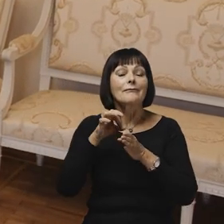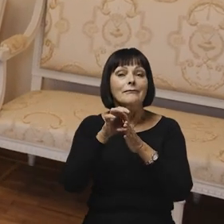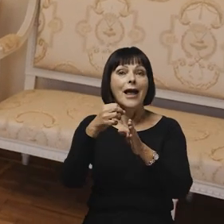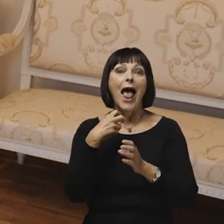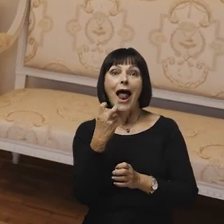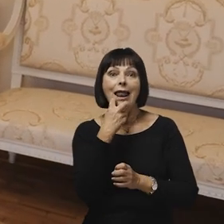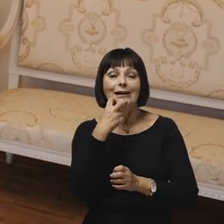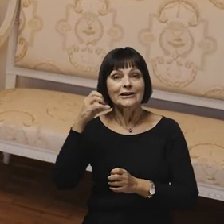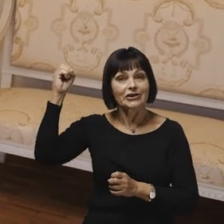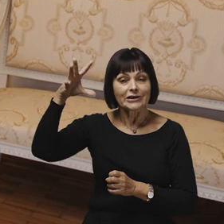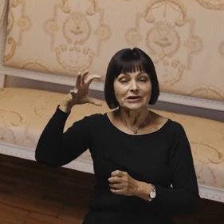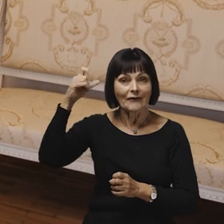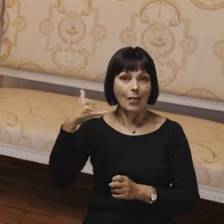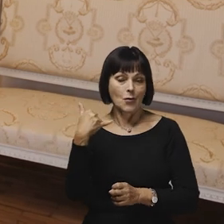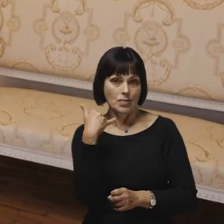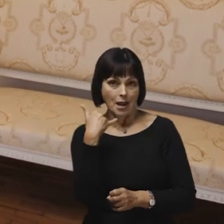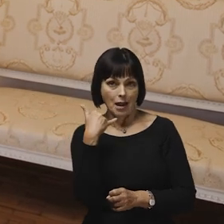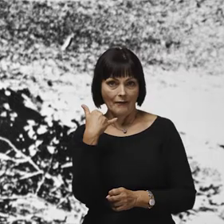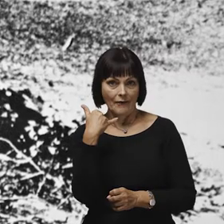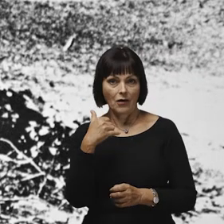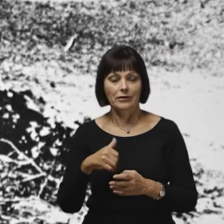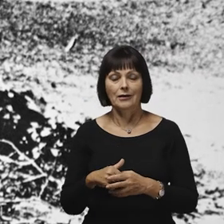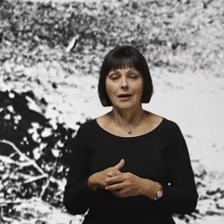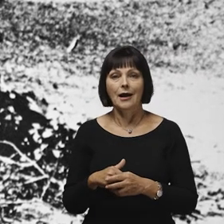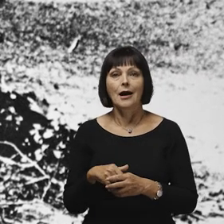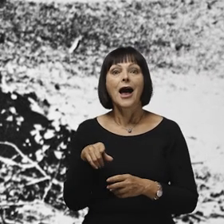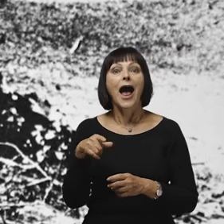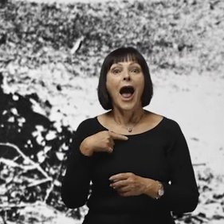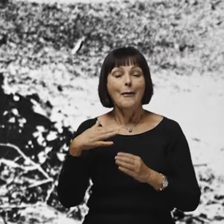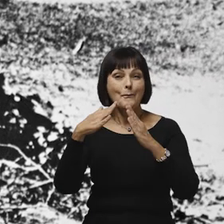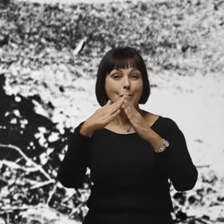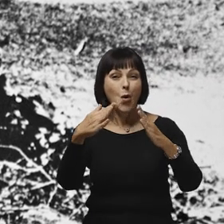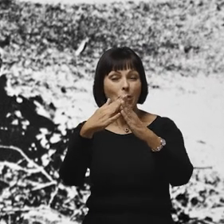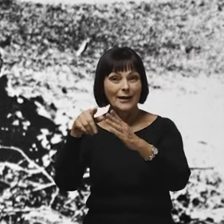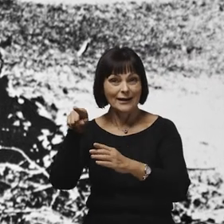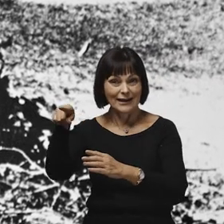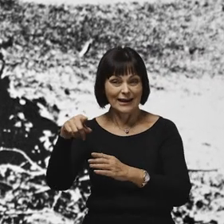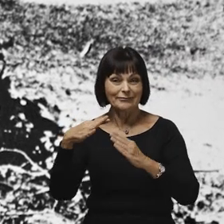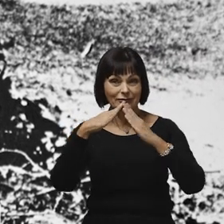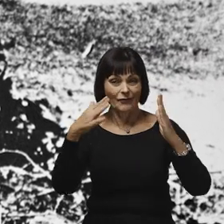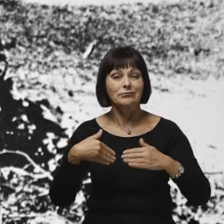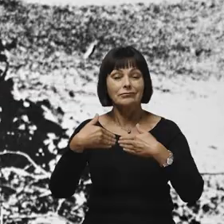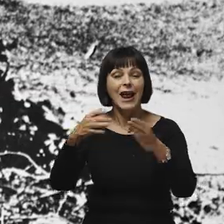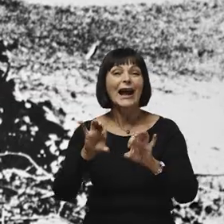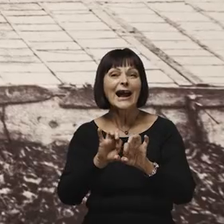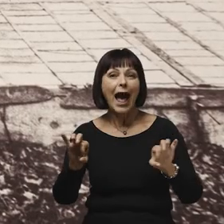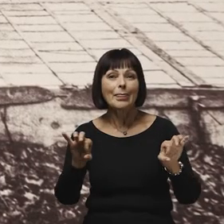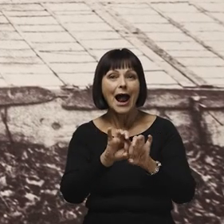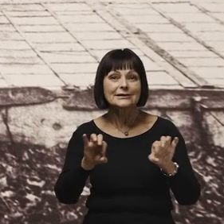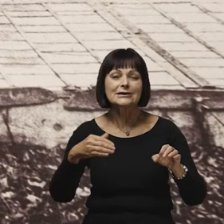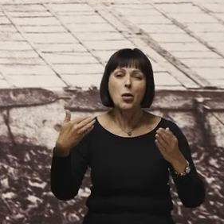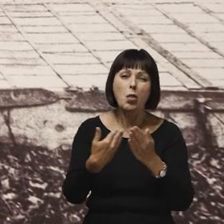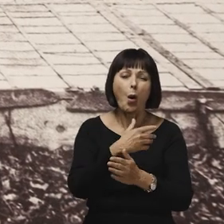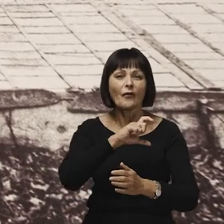oraz doprowadzono linię telefoniczną. Okoliczne budynki oraz dwór zostały wyposażone w